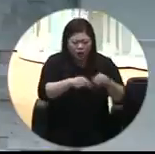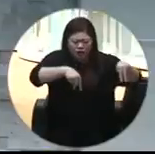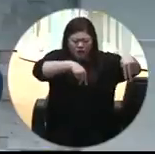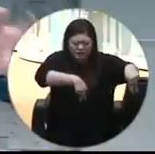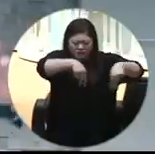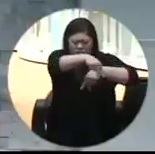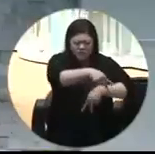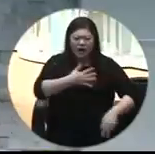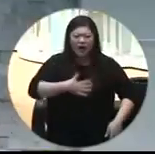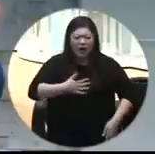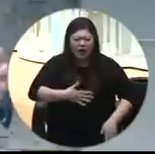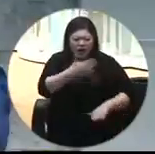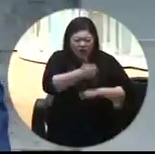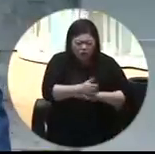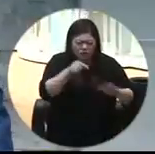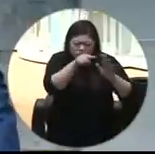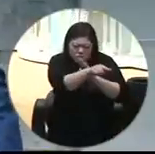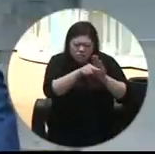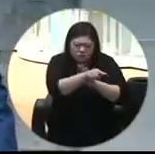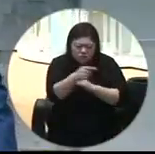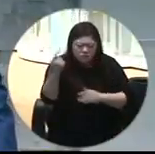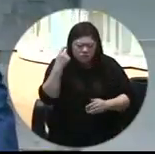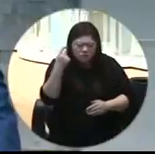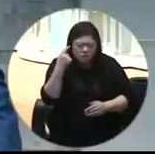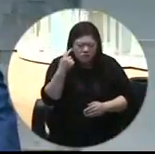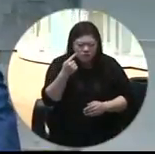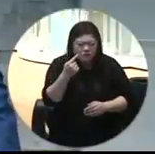일주일에 두 번 세 번씩 그렇게 팀을 이루어서 나가요.